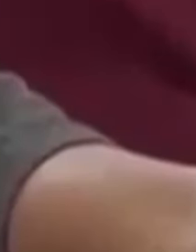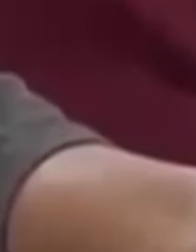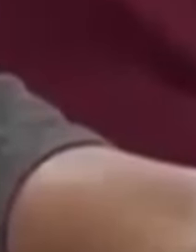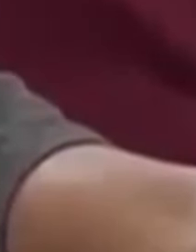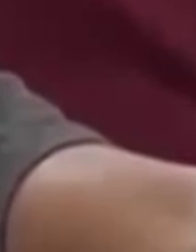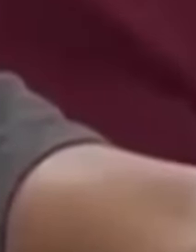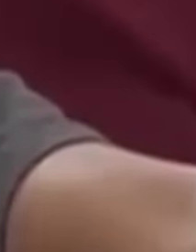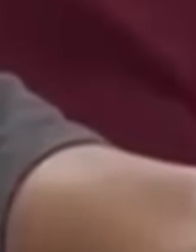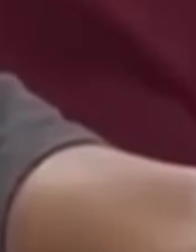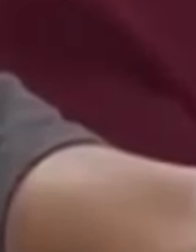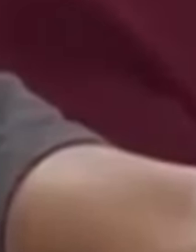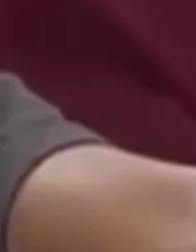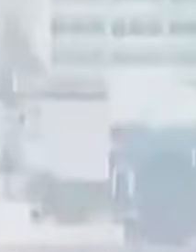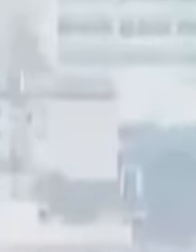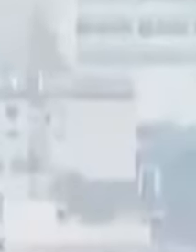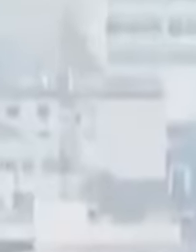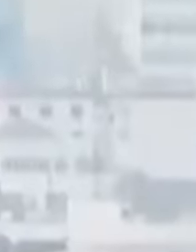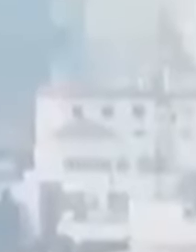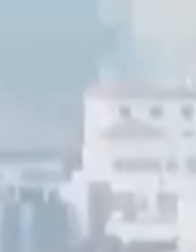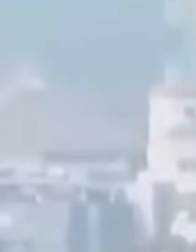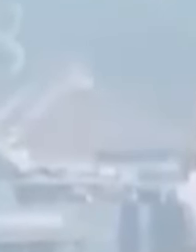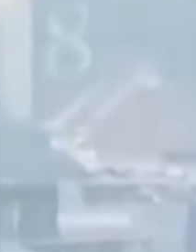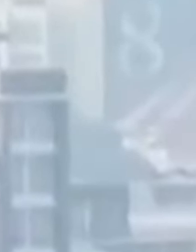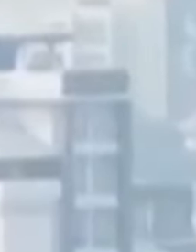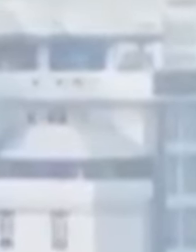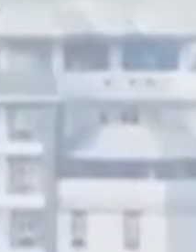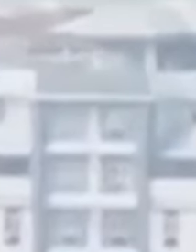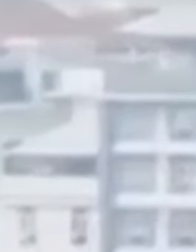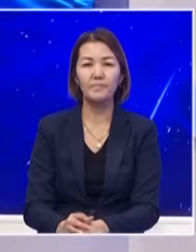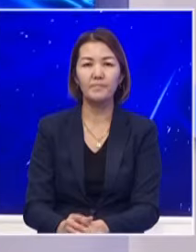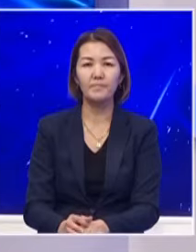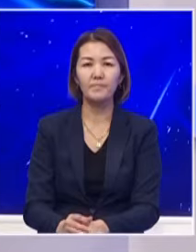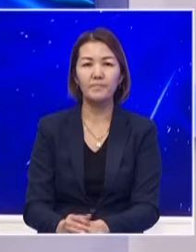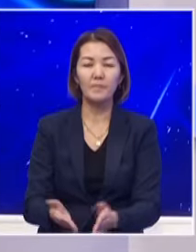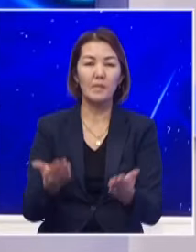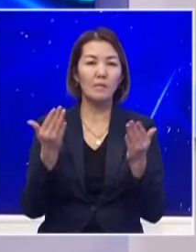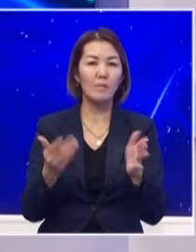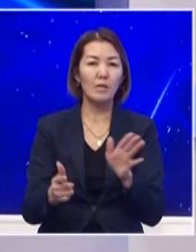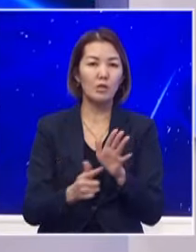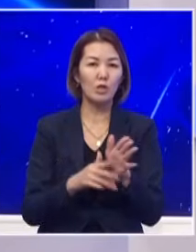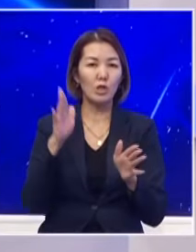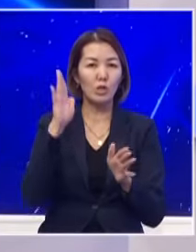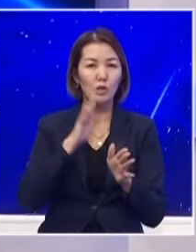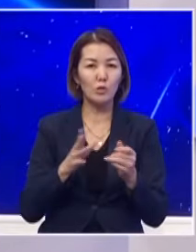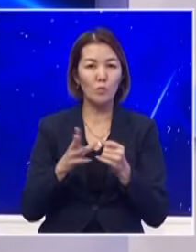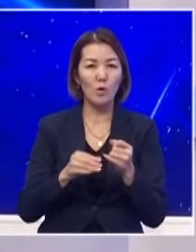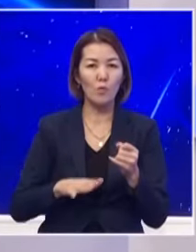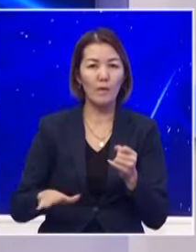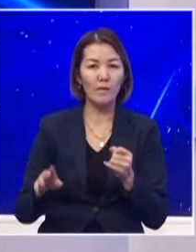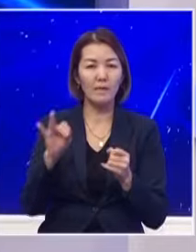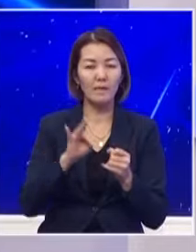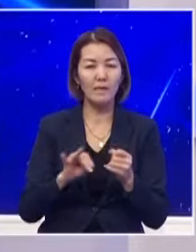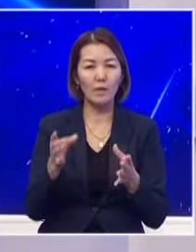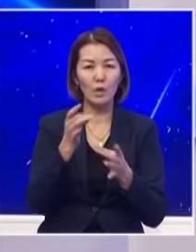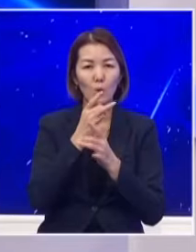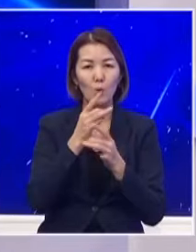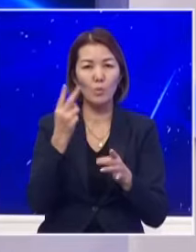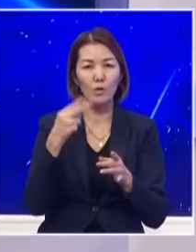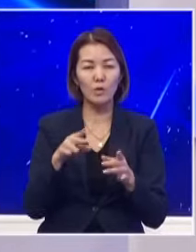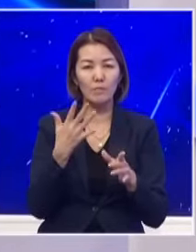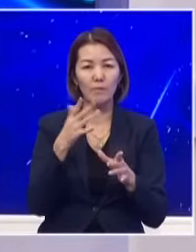дайындаған Камила Тыныштай, Жетісу телеарнасы. Биыл Жетісу аумағындағы тарихи мәдени 25